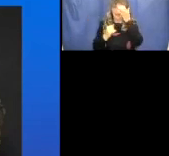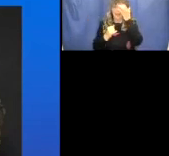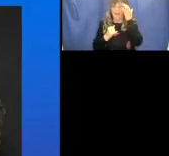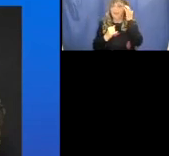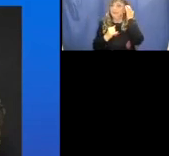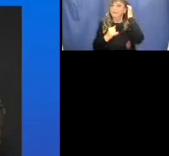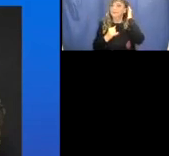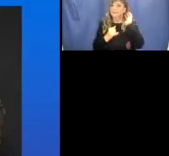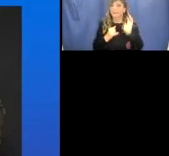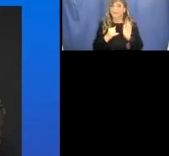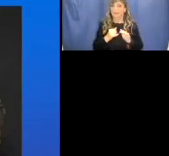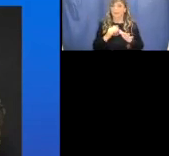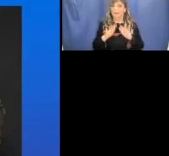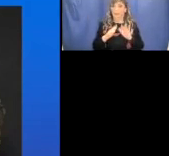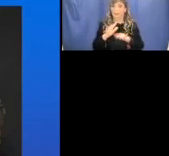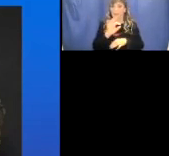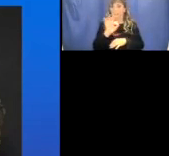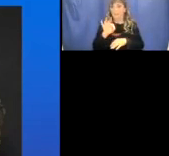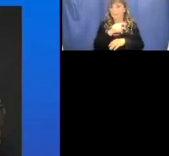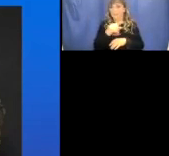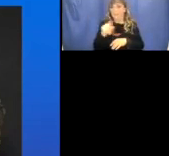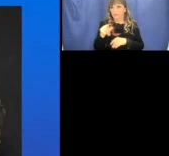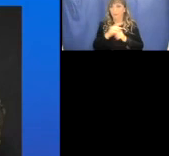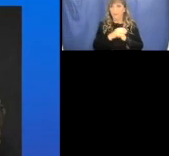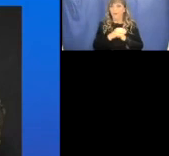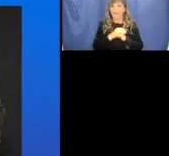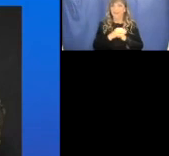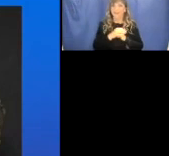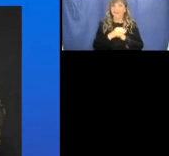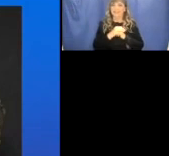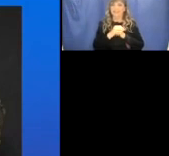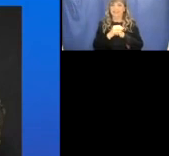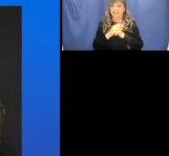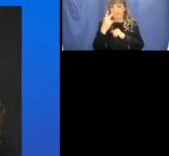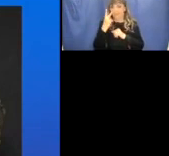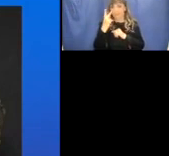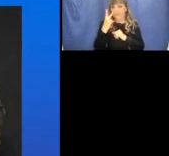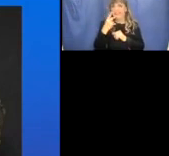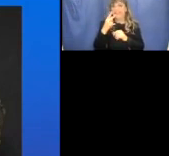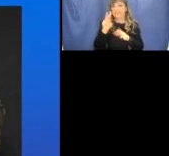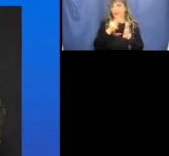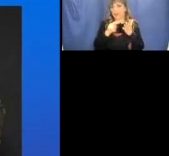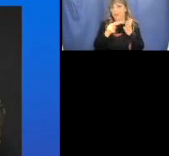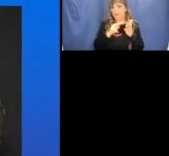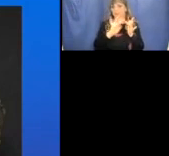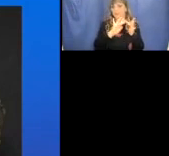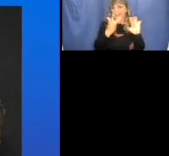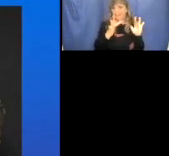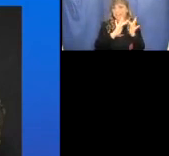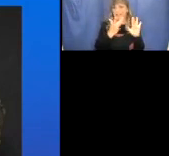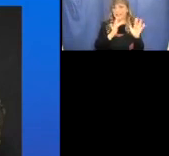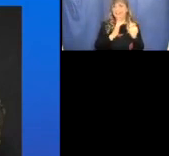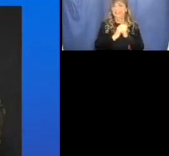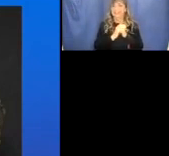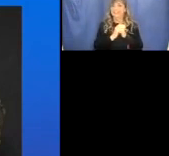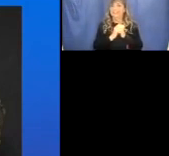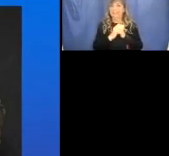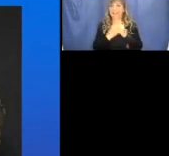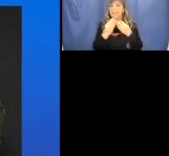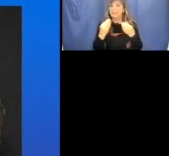forse qualcuno di voi ha visto ho letto su internet si tratta di un materiale